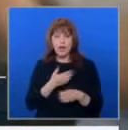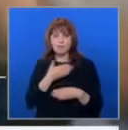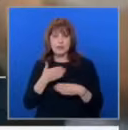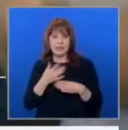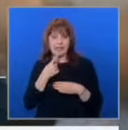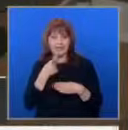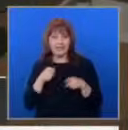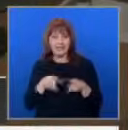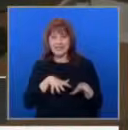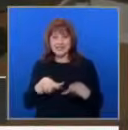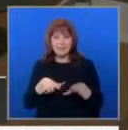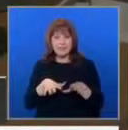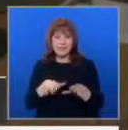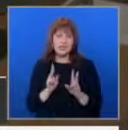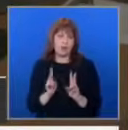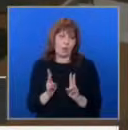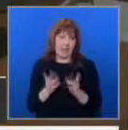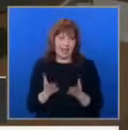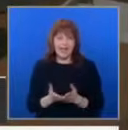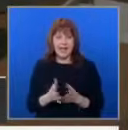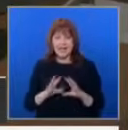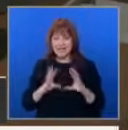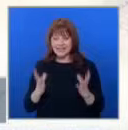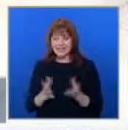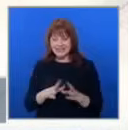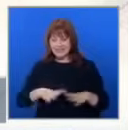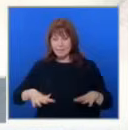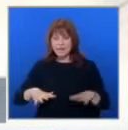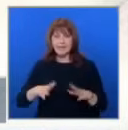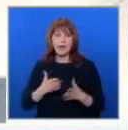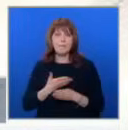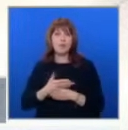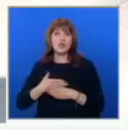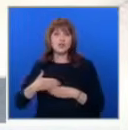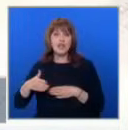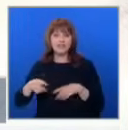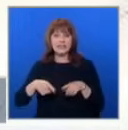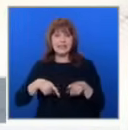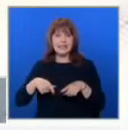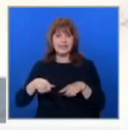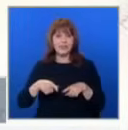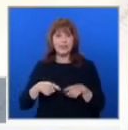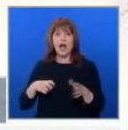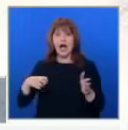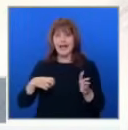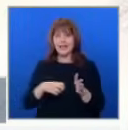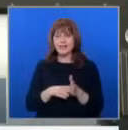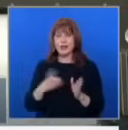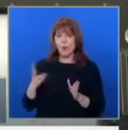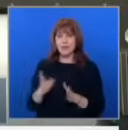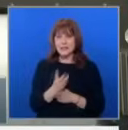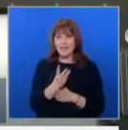години подобни земетресения са обичайни. А земята продължава да се движи. До момента са регистрирани 18 вторични